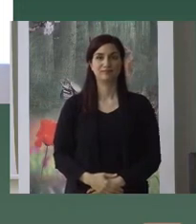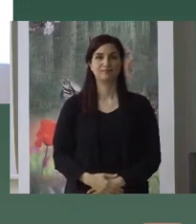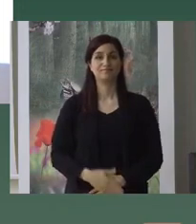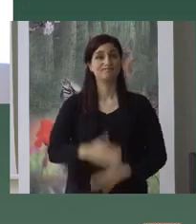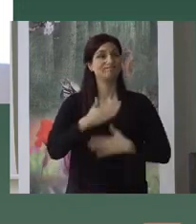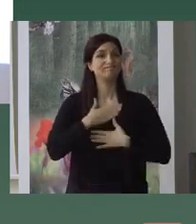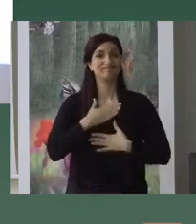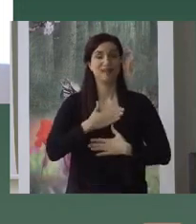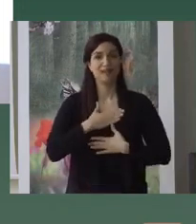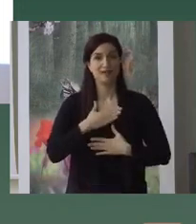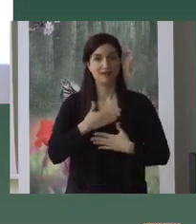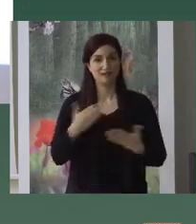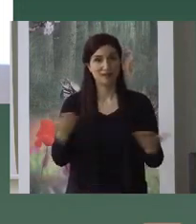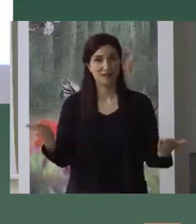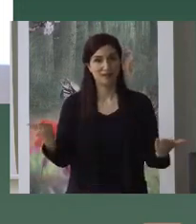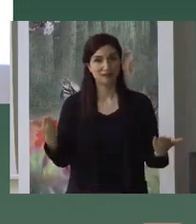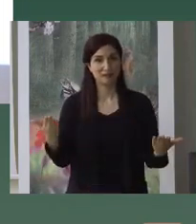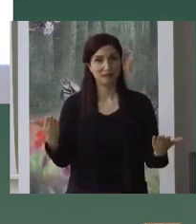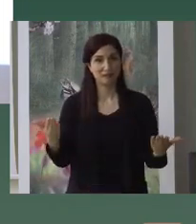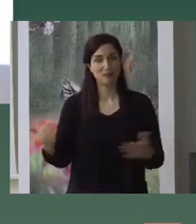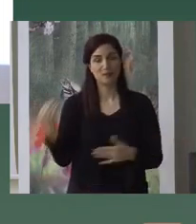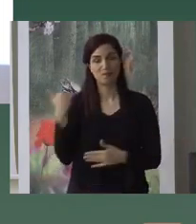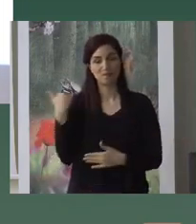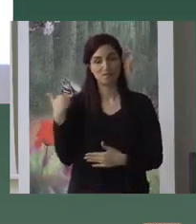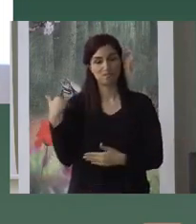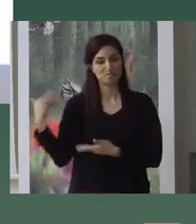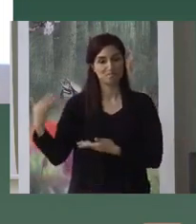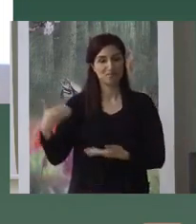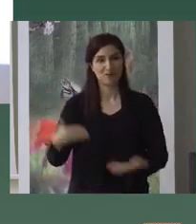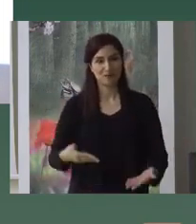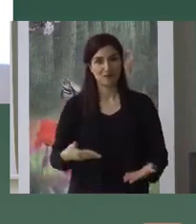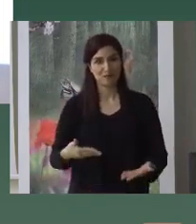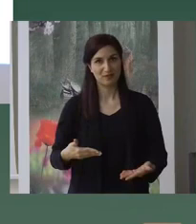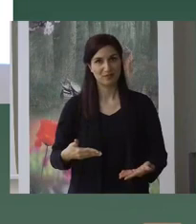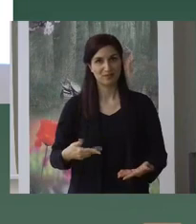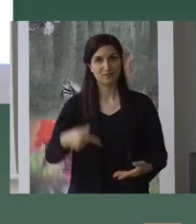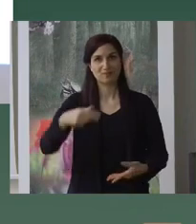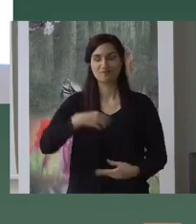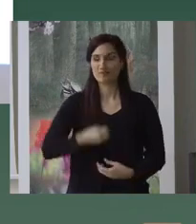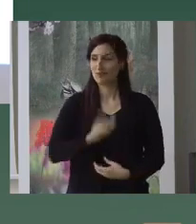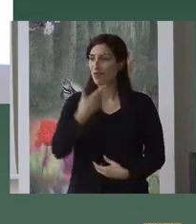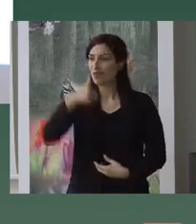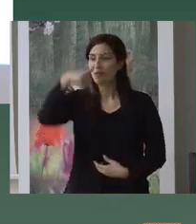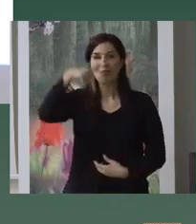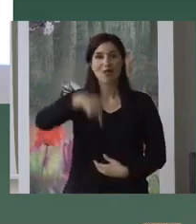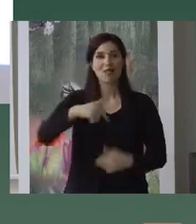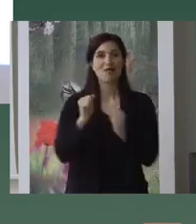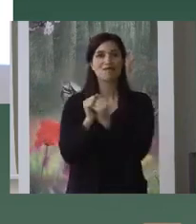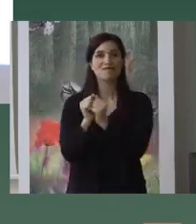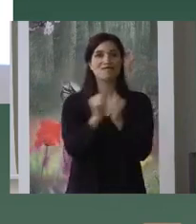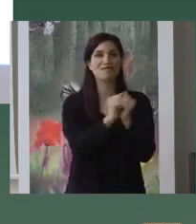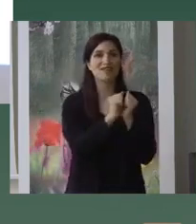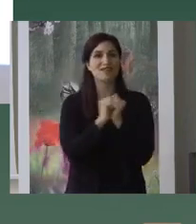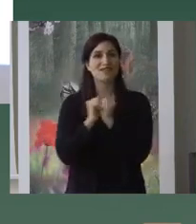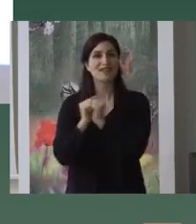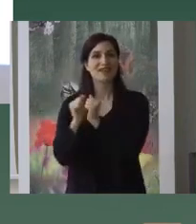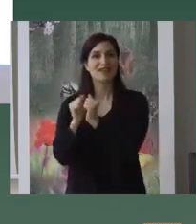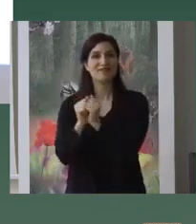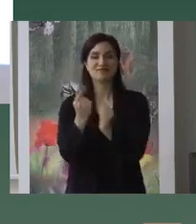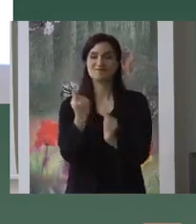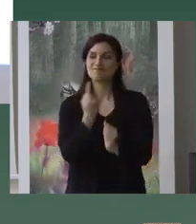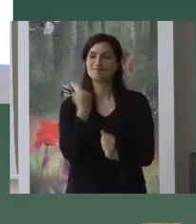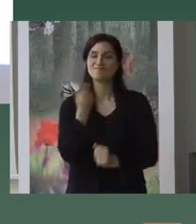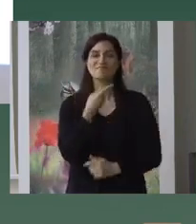Σας ευχαριστώ πολύ για την παρουσία και για την πρόσκληση σε ένα πολύ πάντα φιλικό περιβάλλον και πολύ ένα περιβάλλον